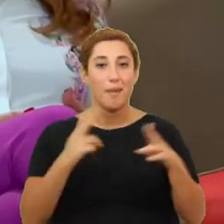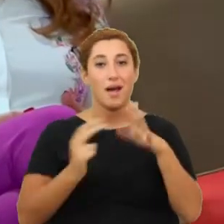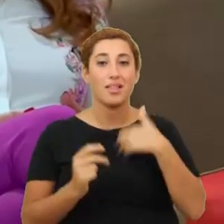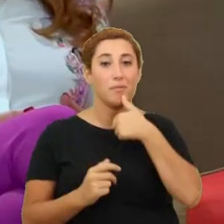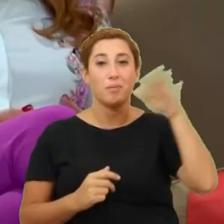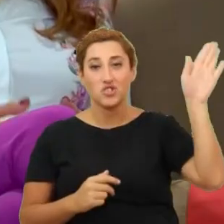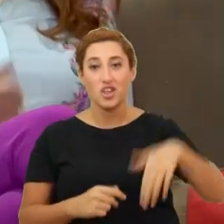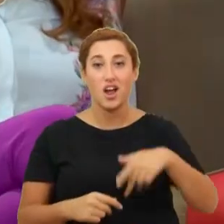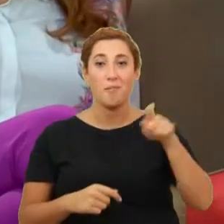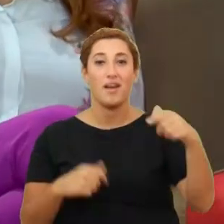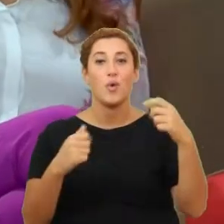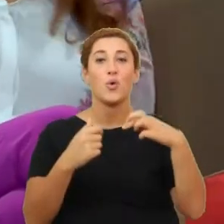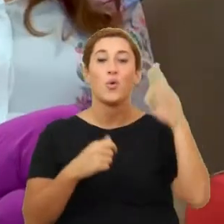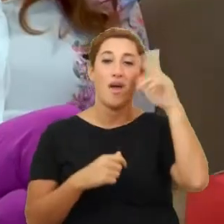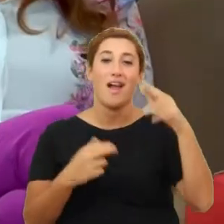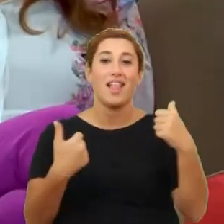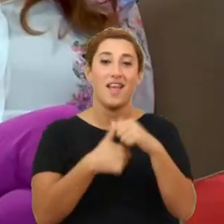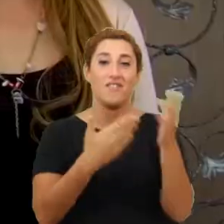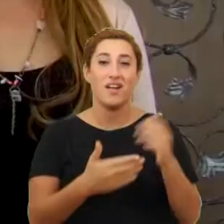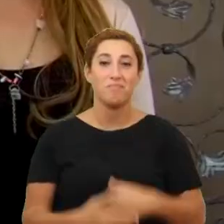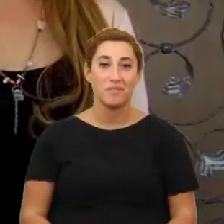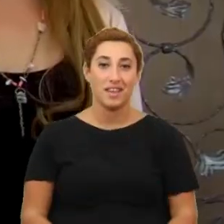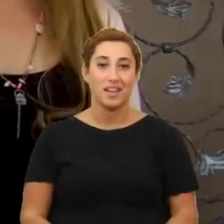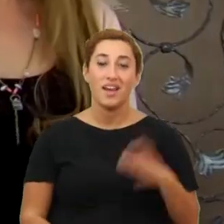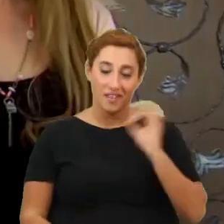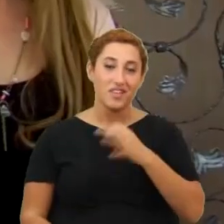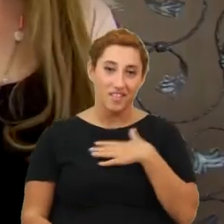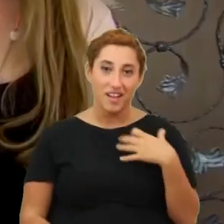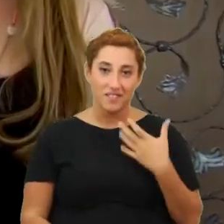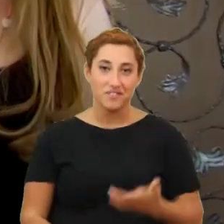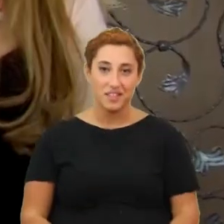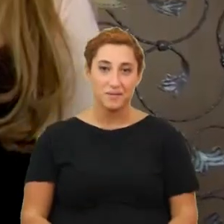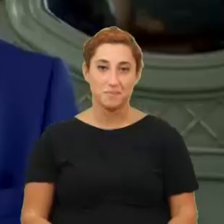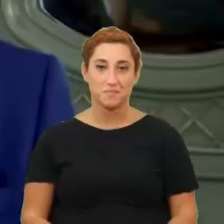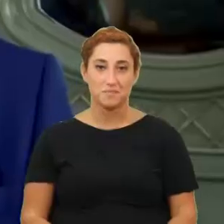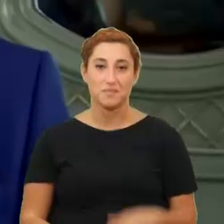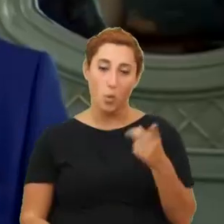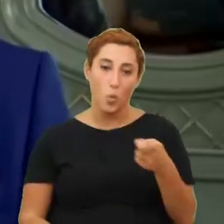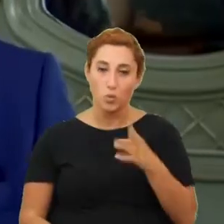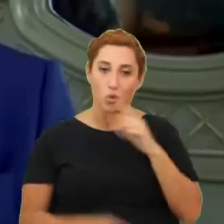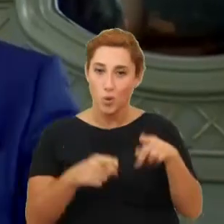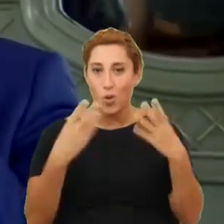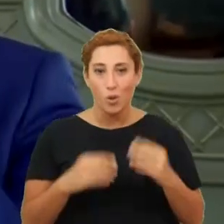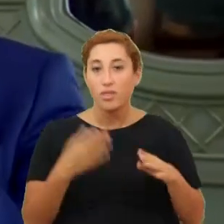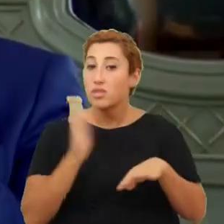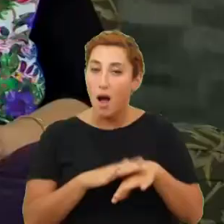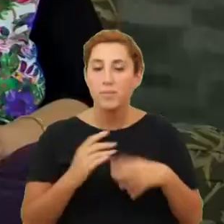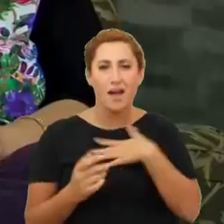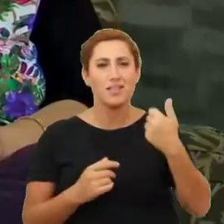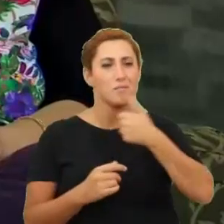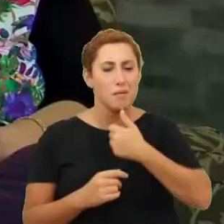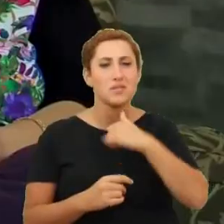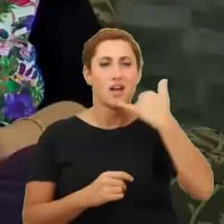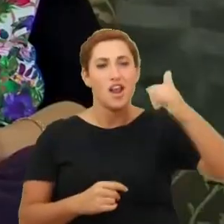anne babasını buraya getirmek ve Rüyan'la evlenmek. Evet anne. Nitekim de öyle oldu yani. Ne yaptı etti?